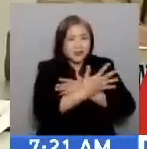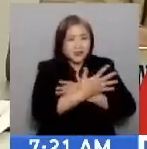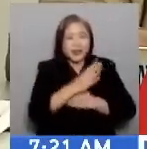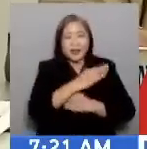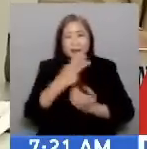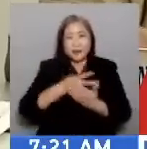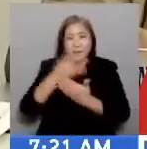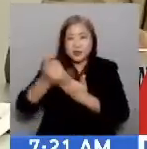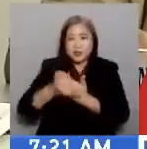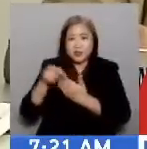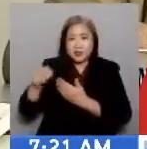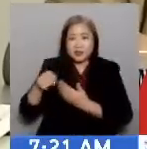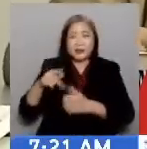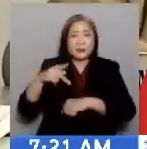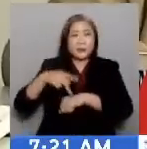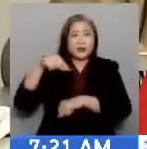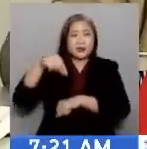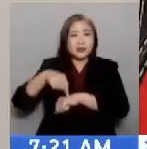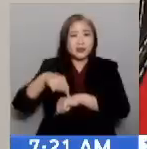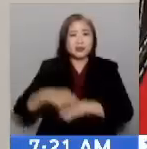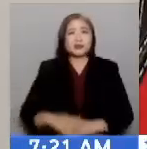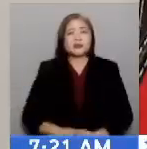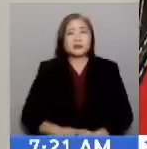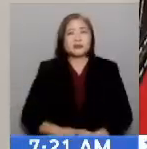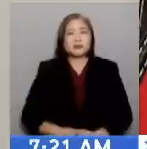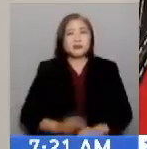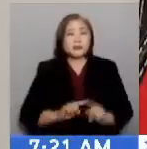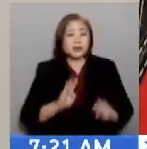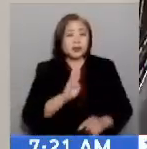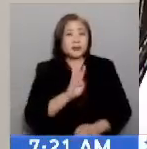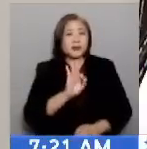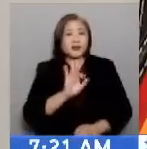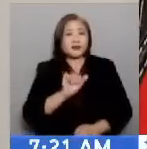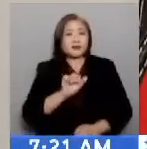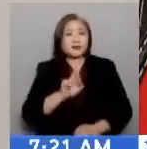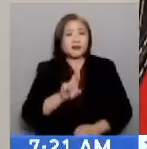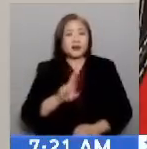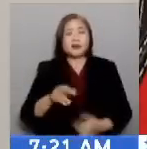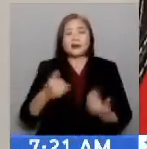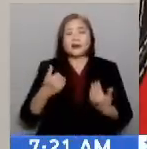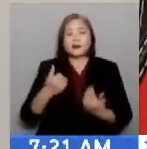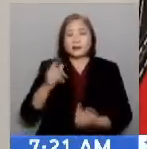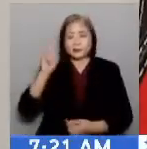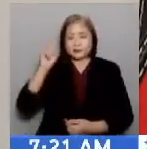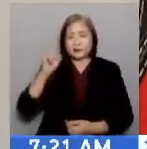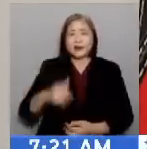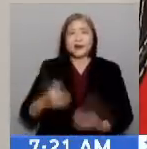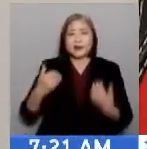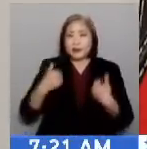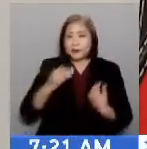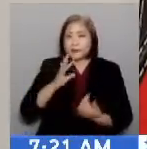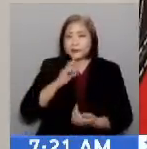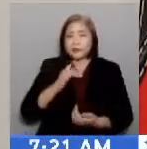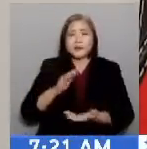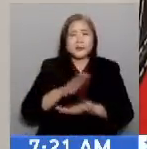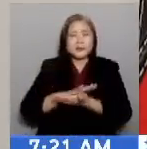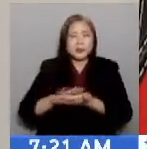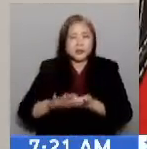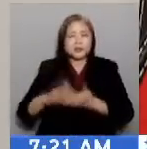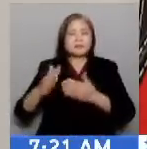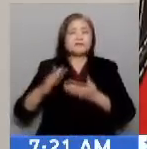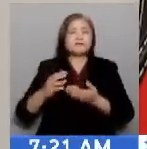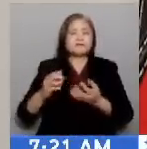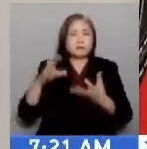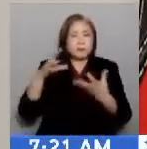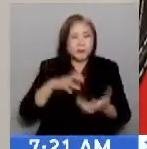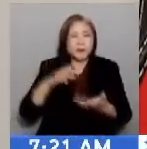Paranaque. Pero sa parte ng BFAR, meron po kaming tinatawag na malinis at masaganang karagatan. This is a national search